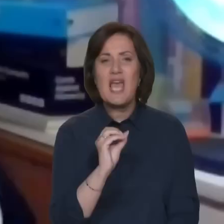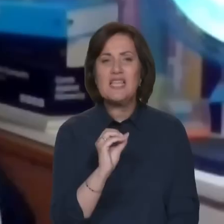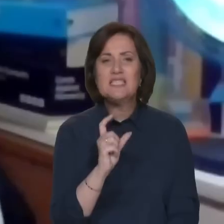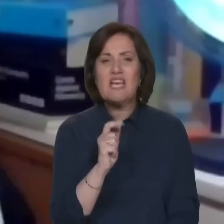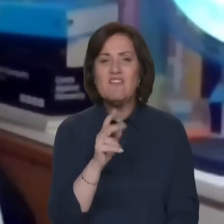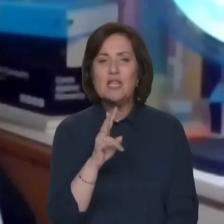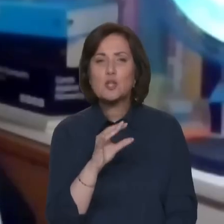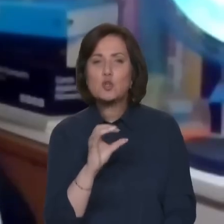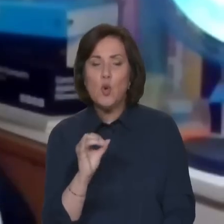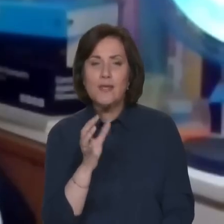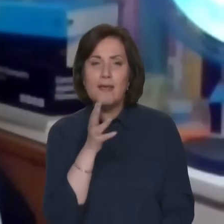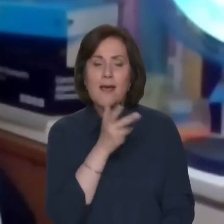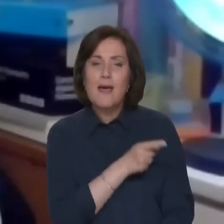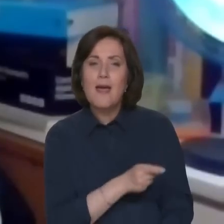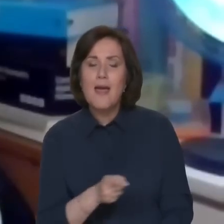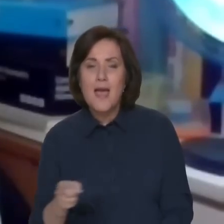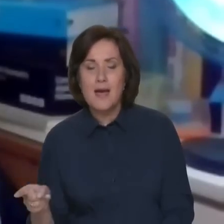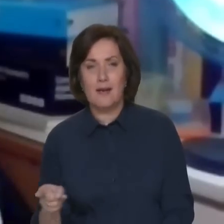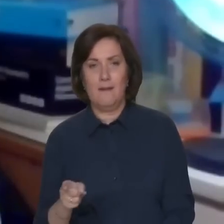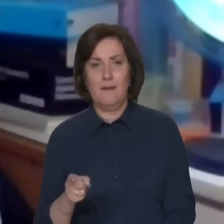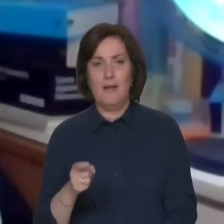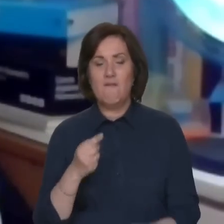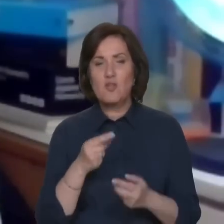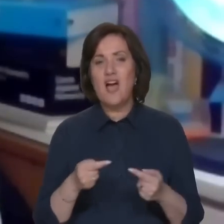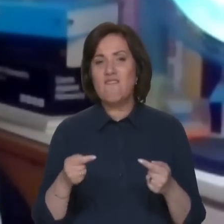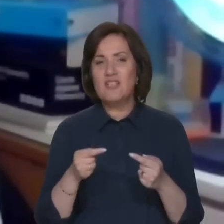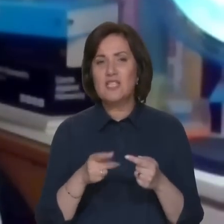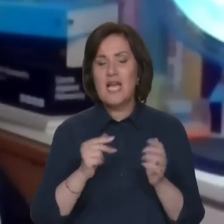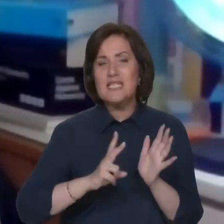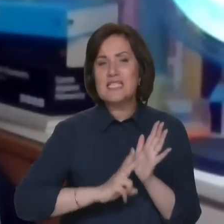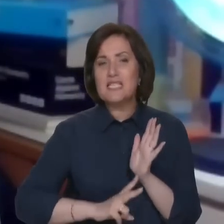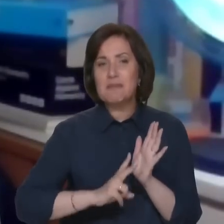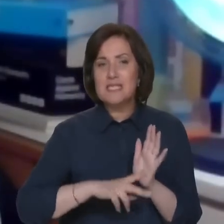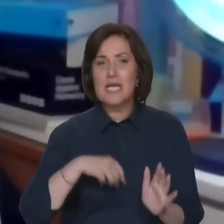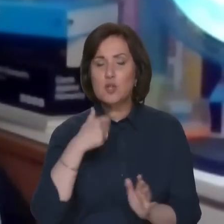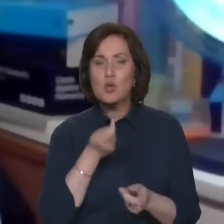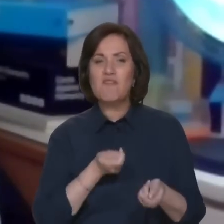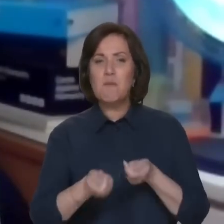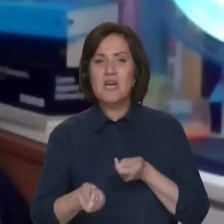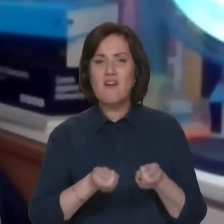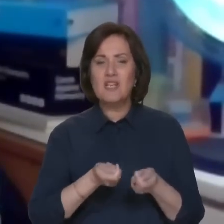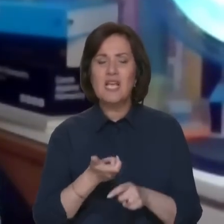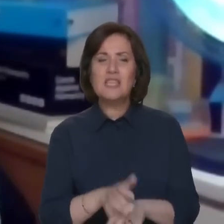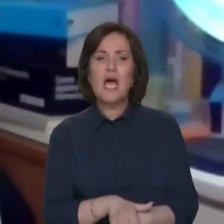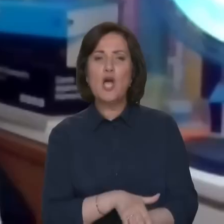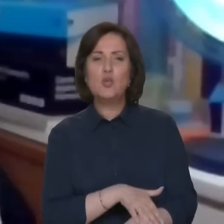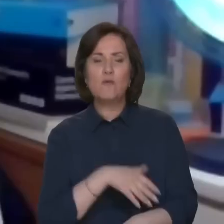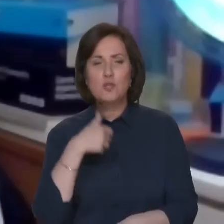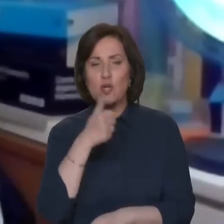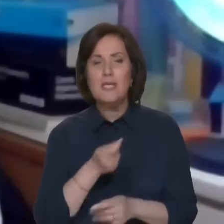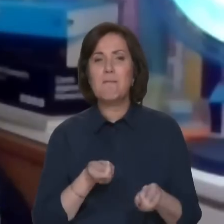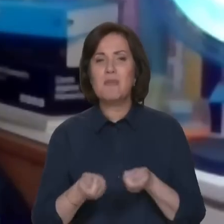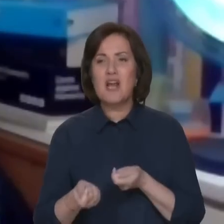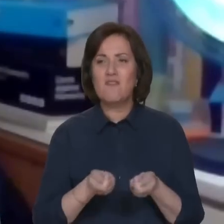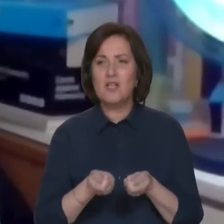єлизаветинської ери, те, що вона визначила як 70 років правління, найдовші роки